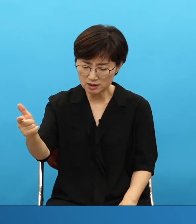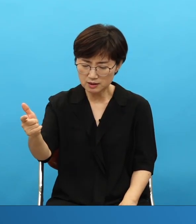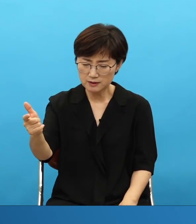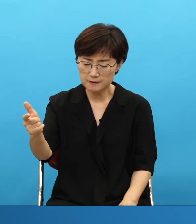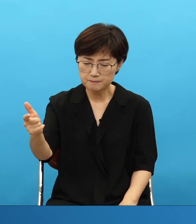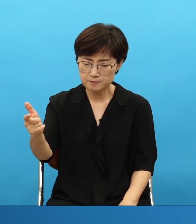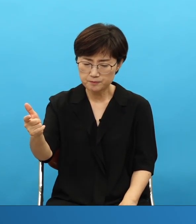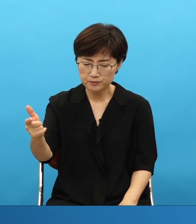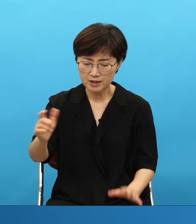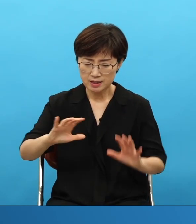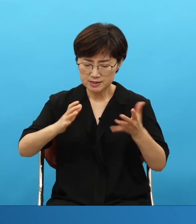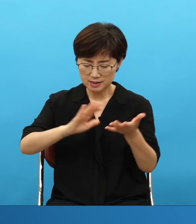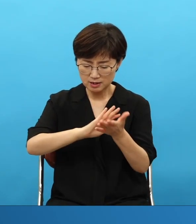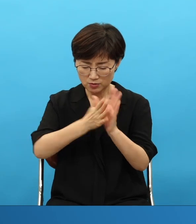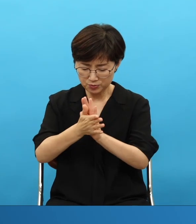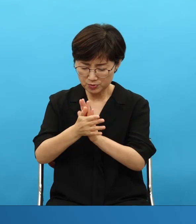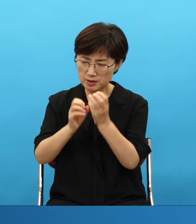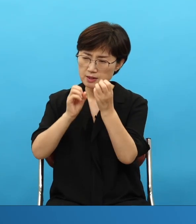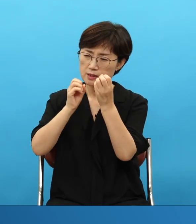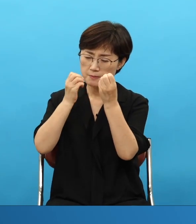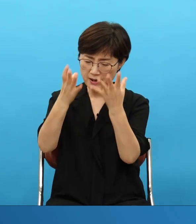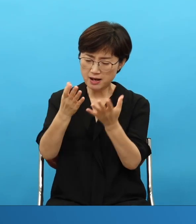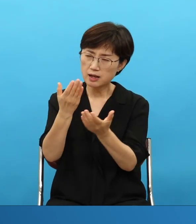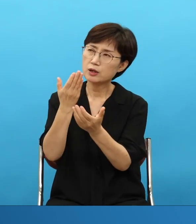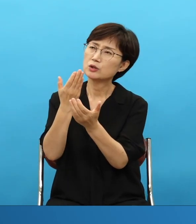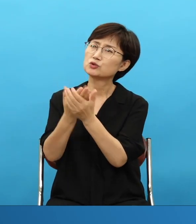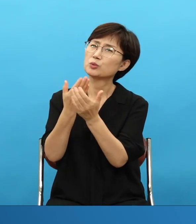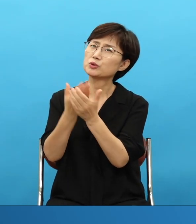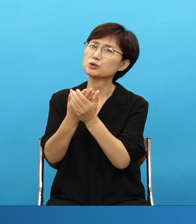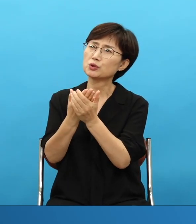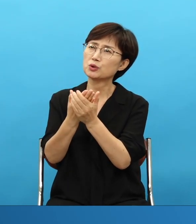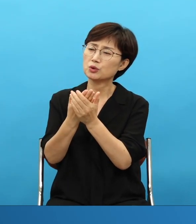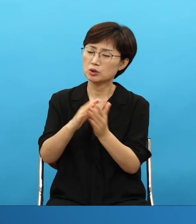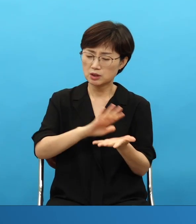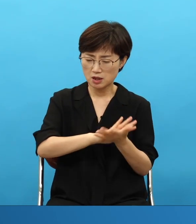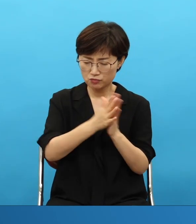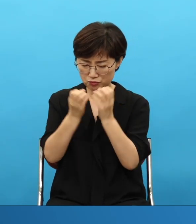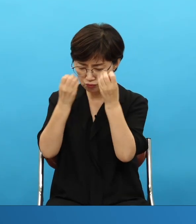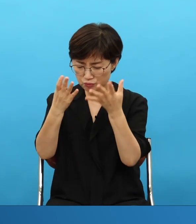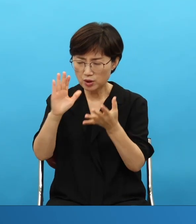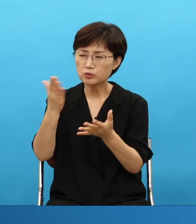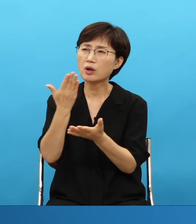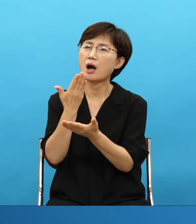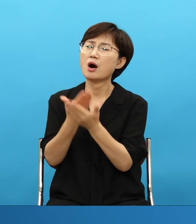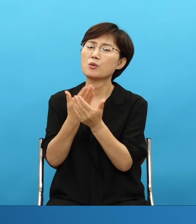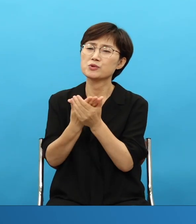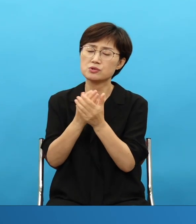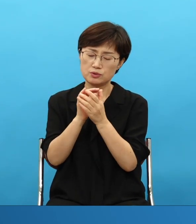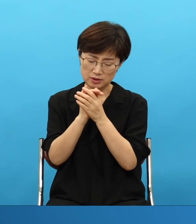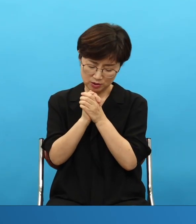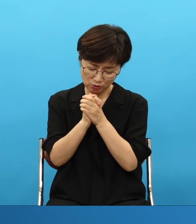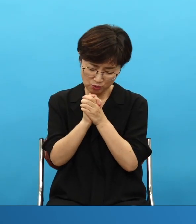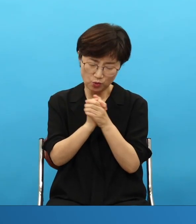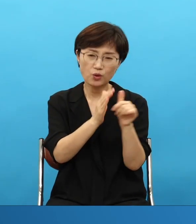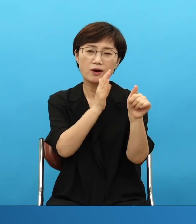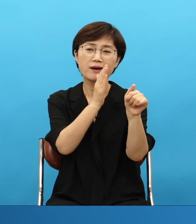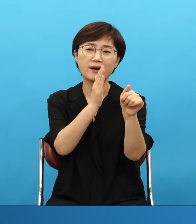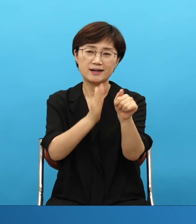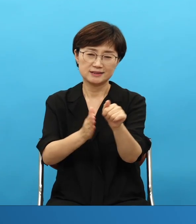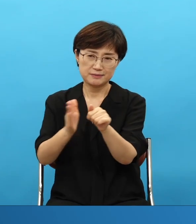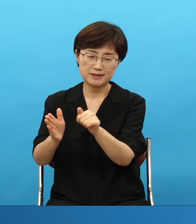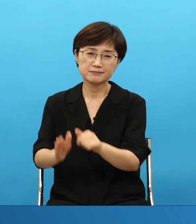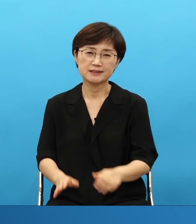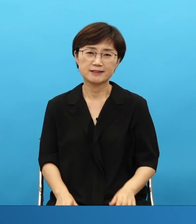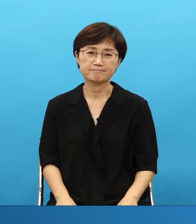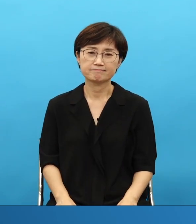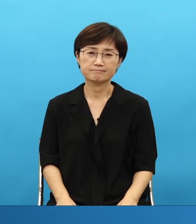천지개벽되는 응답 언약으로 붙잡으시기를 예수 그리스도 이름으로 축복합니다. All day long may you